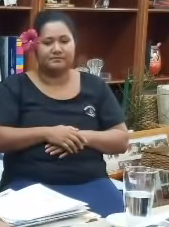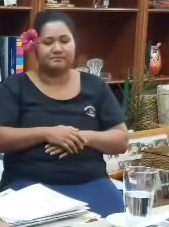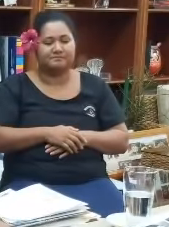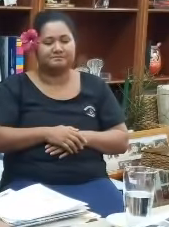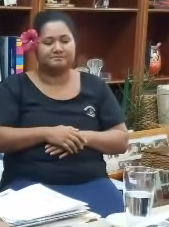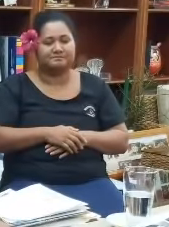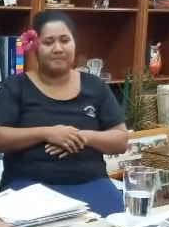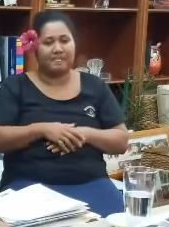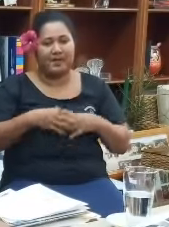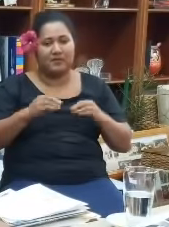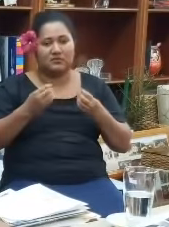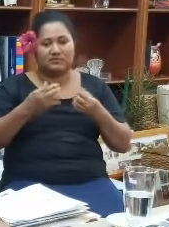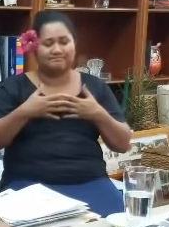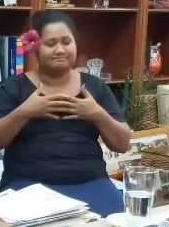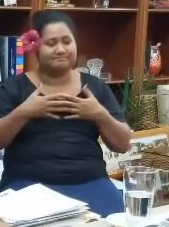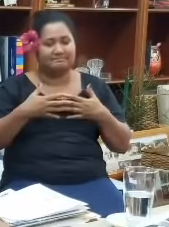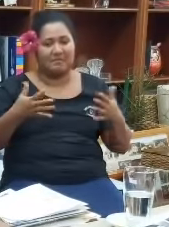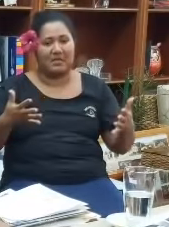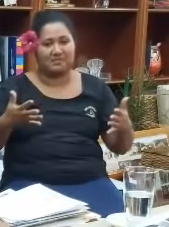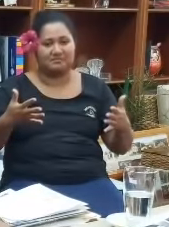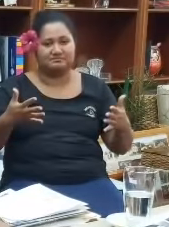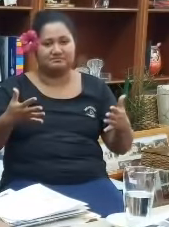e ale mele